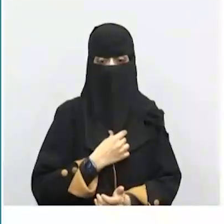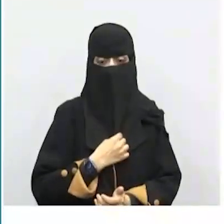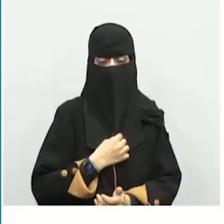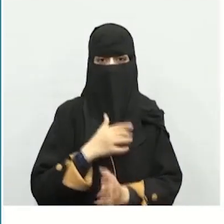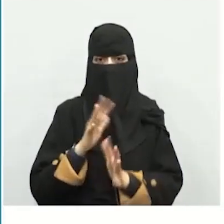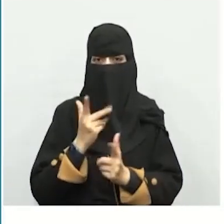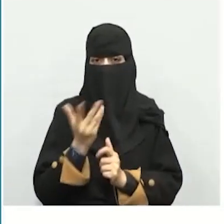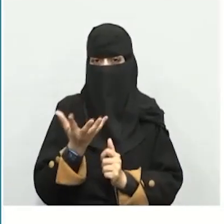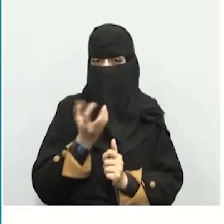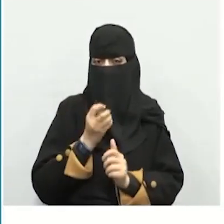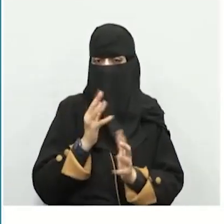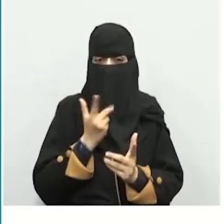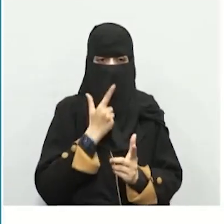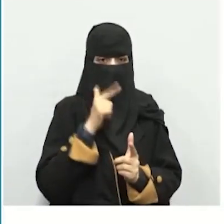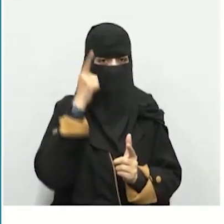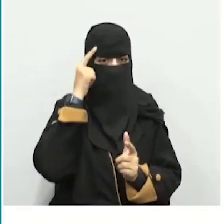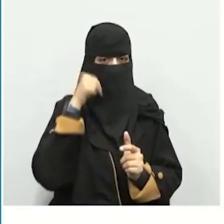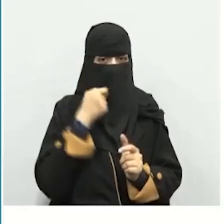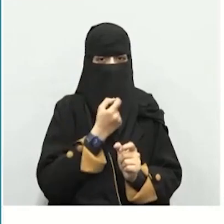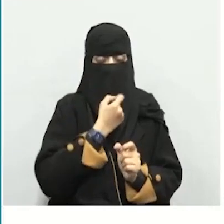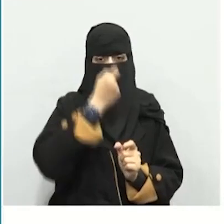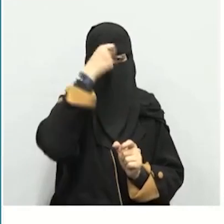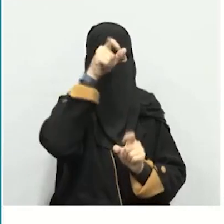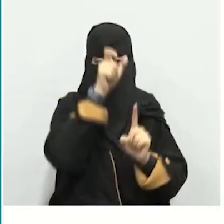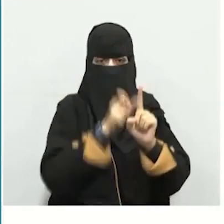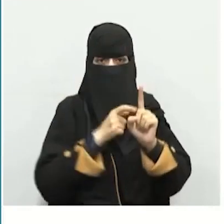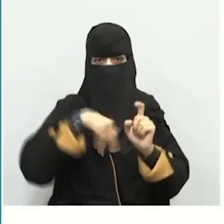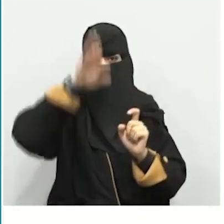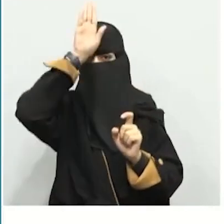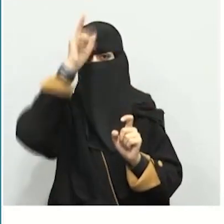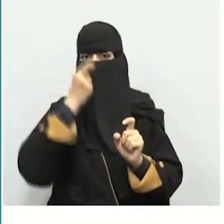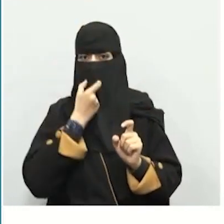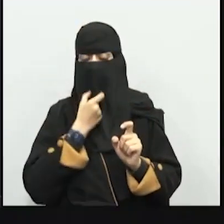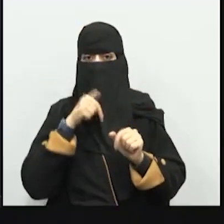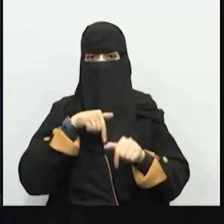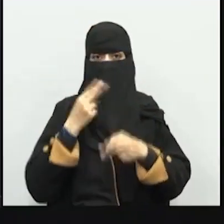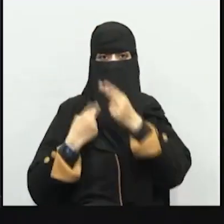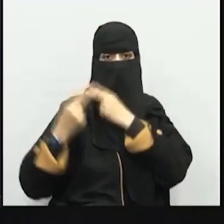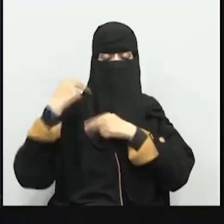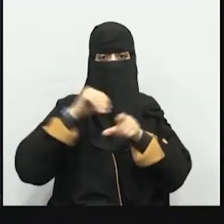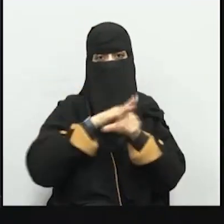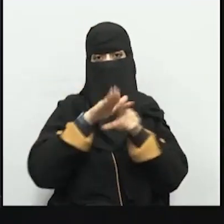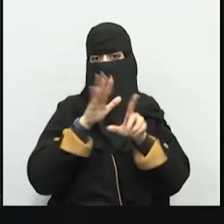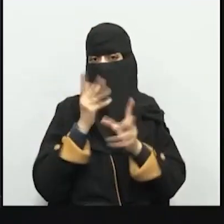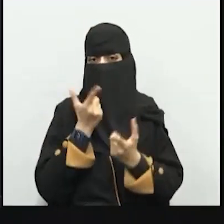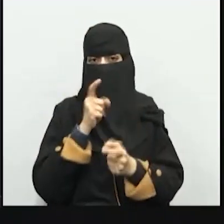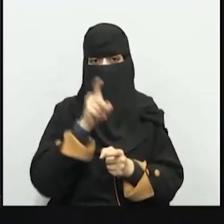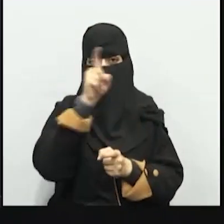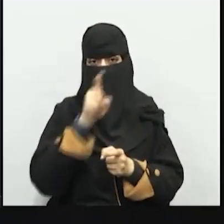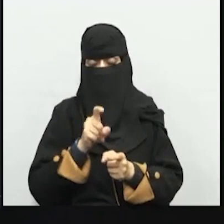صف وصفي عناية خادم الحرمين الشريفين الملك سلمان بن عبد العزيز بتاريخ الوطن.